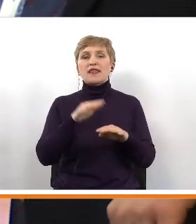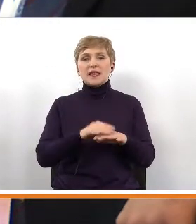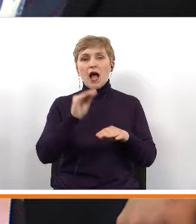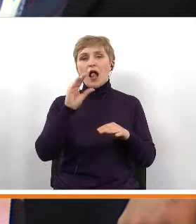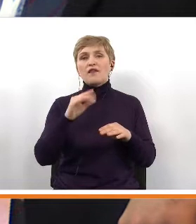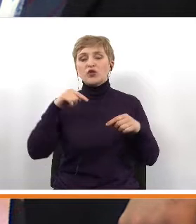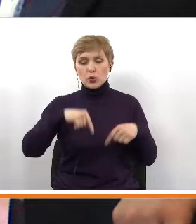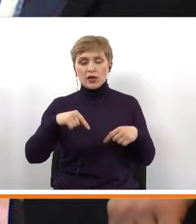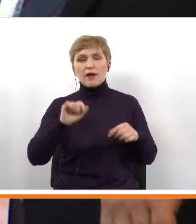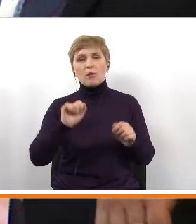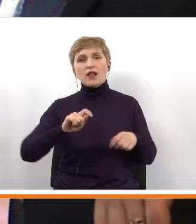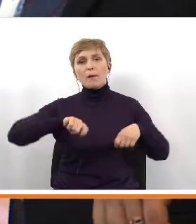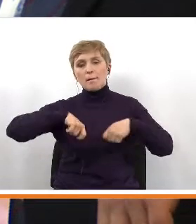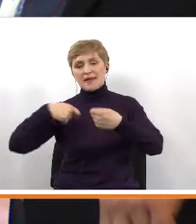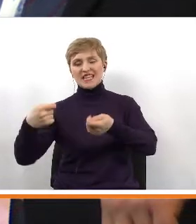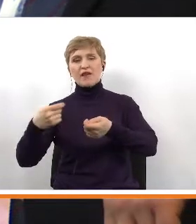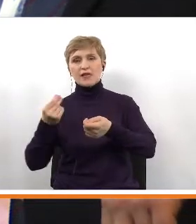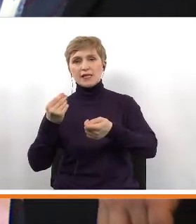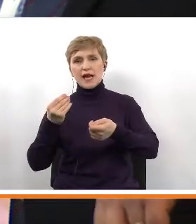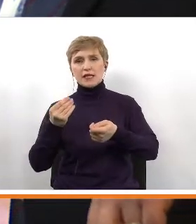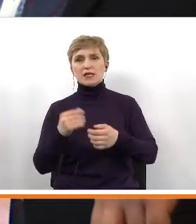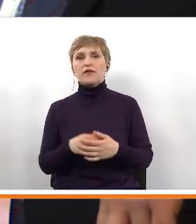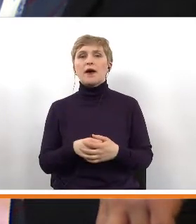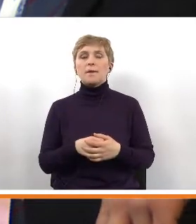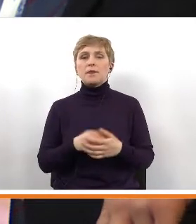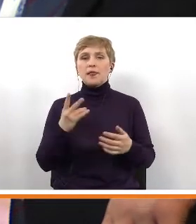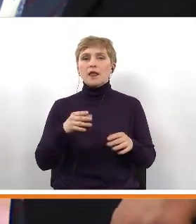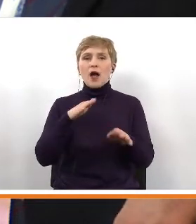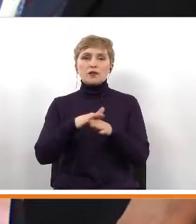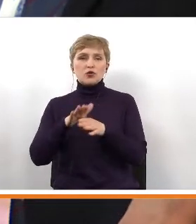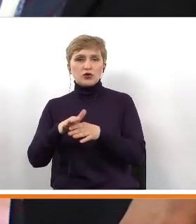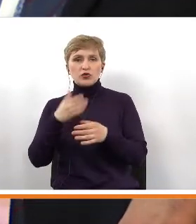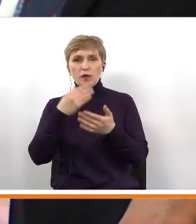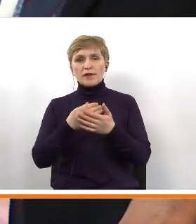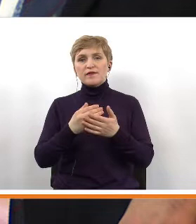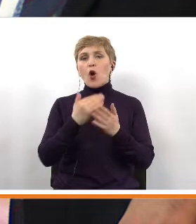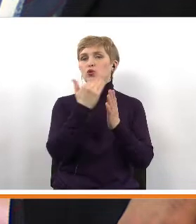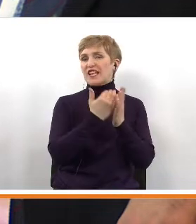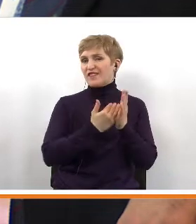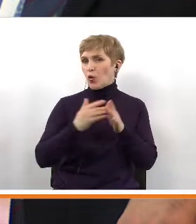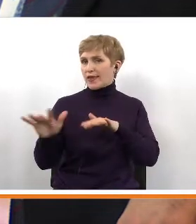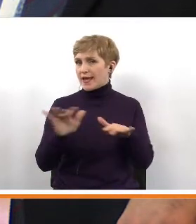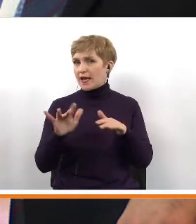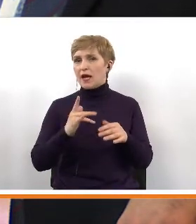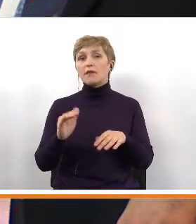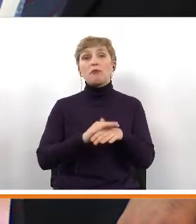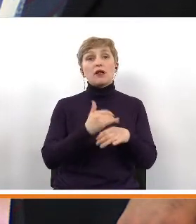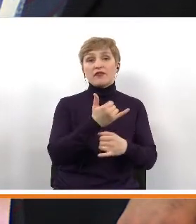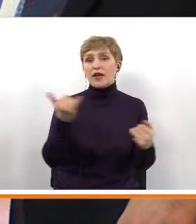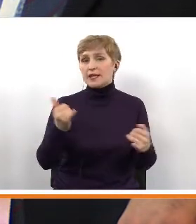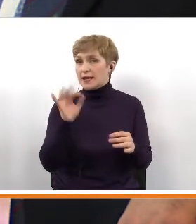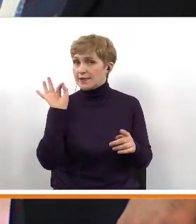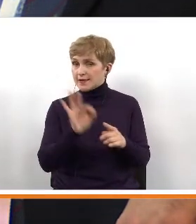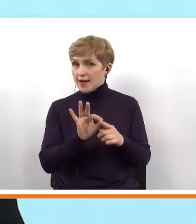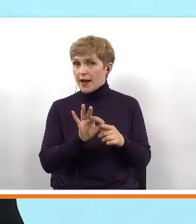бы передавать средства на осуществление собственной уставной деятельности либо на благотворительные цели,